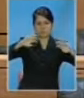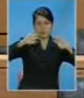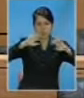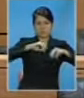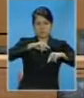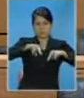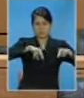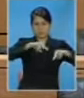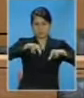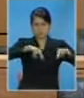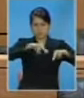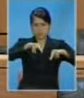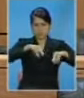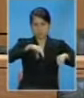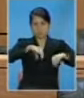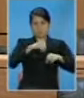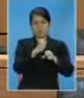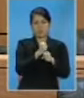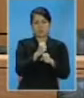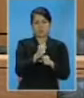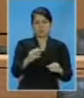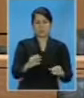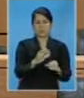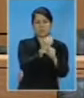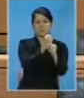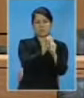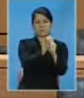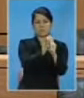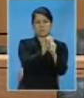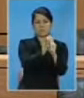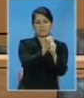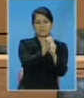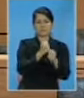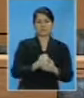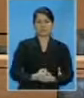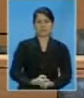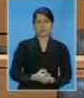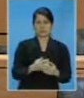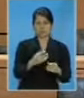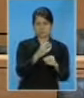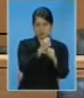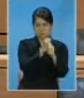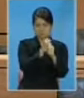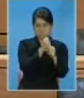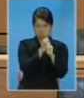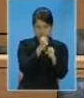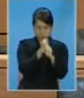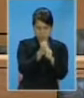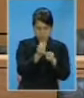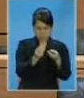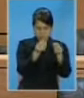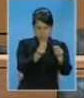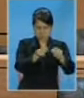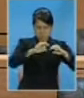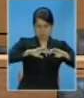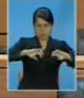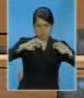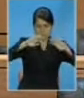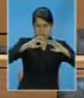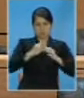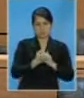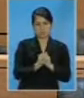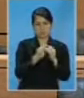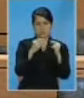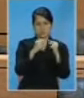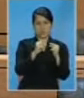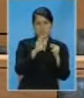ำข้อสรุปให้กับภาครัฐในขณะนั้นแม้กระทั่งในขั้นกรรมาธิ